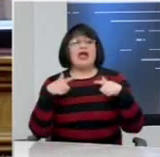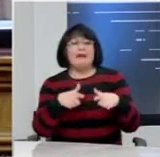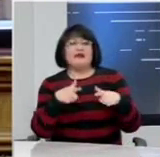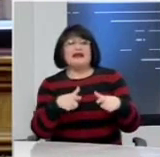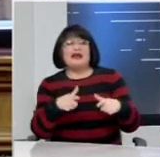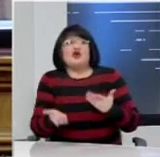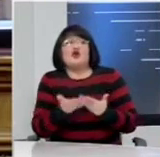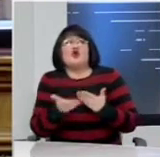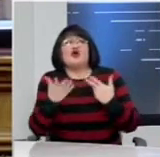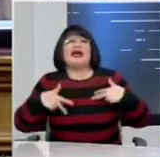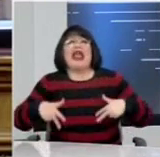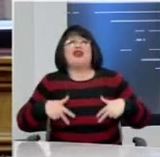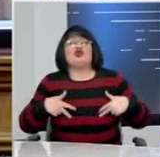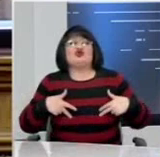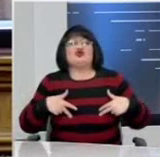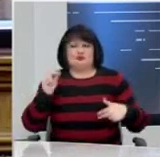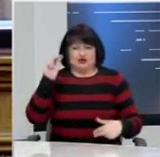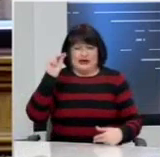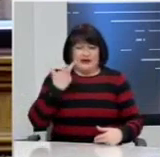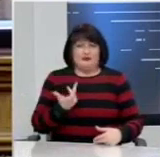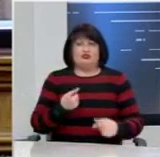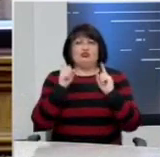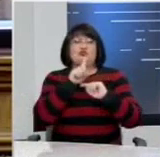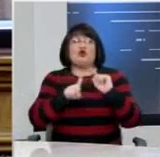έταξαν? Ποιος αποφασίζει και πώς?